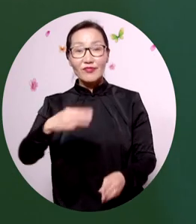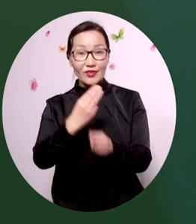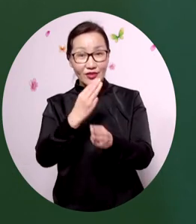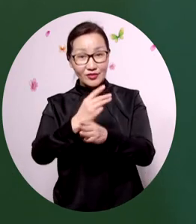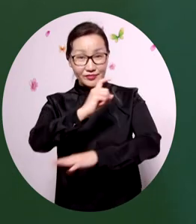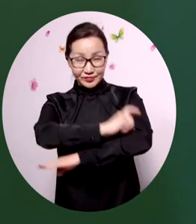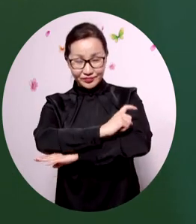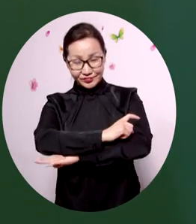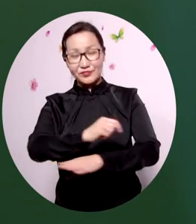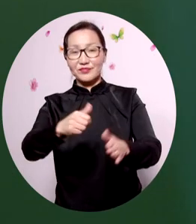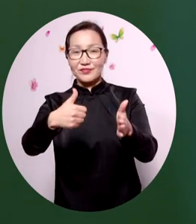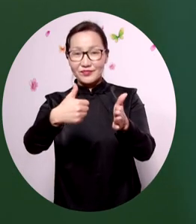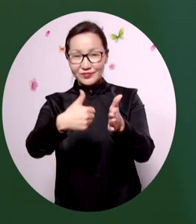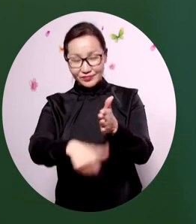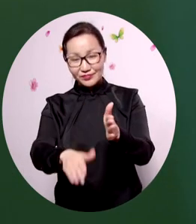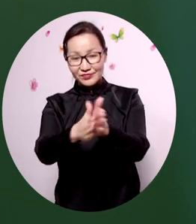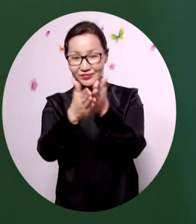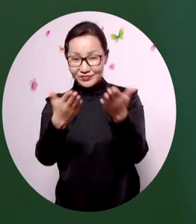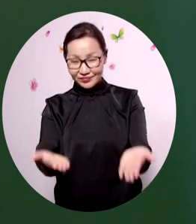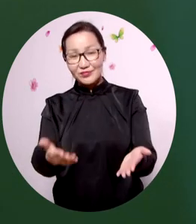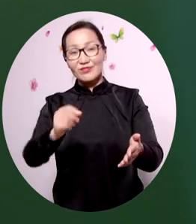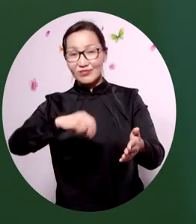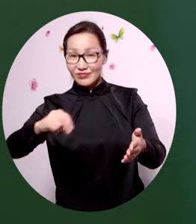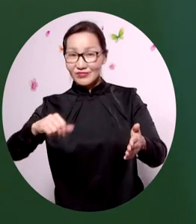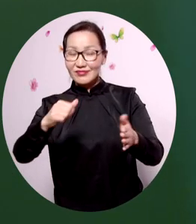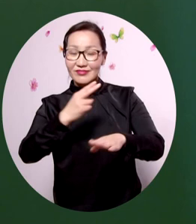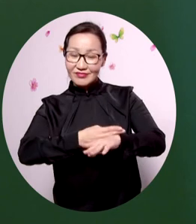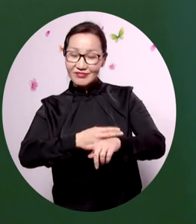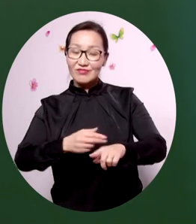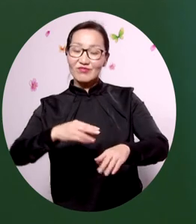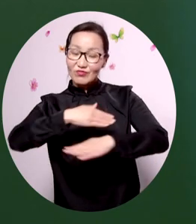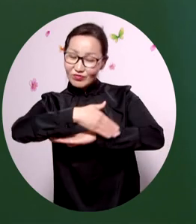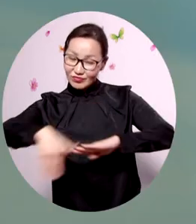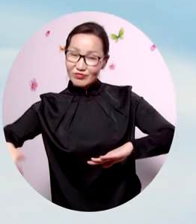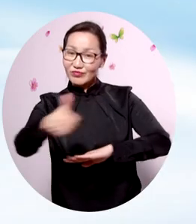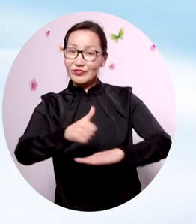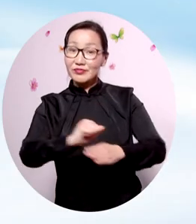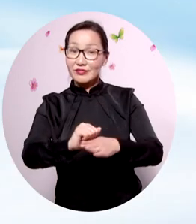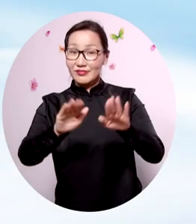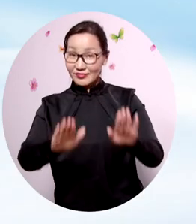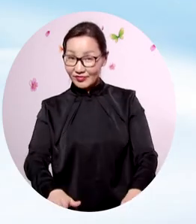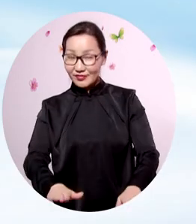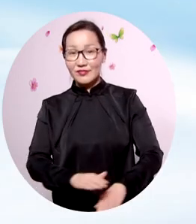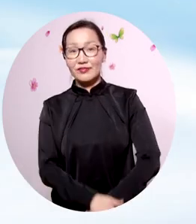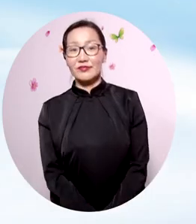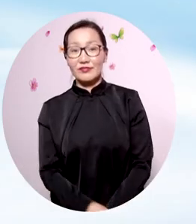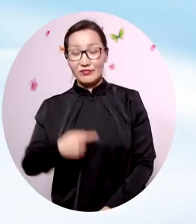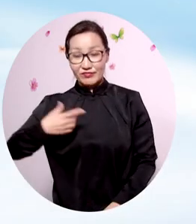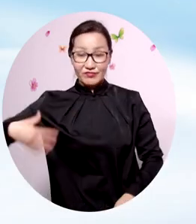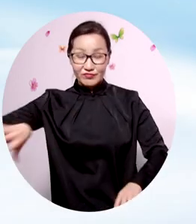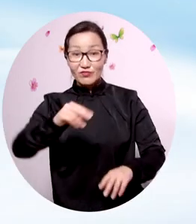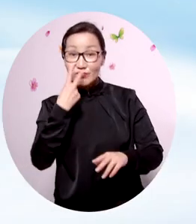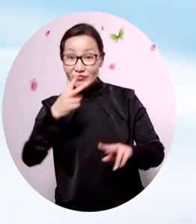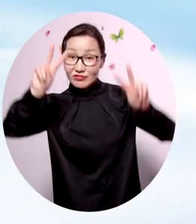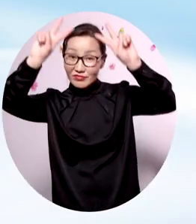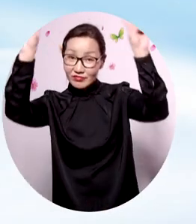математикийн хичээлийнхаа ном, дэвтэр, үзэг, харандаа, шугамаа бэлдээрэй. За, өнөөдрийн бидний